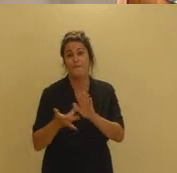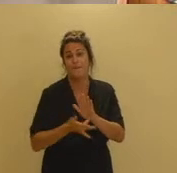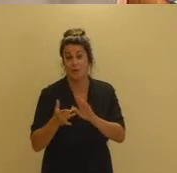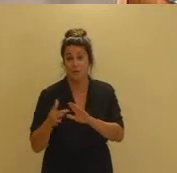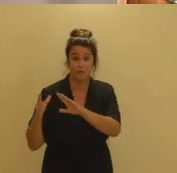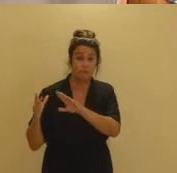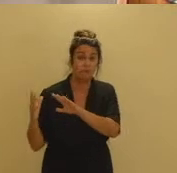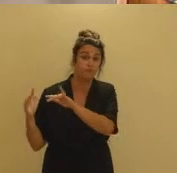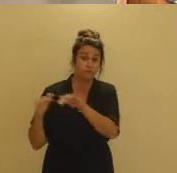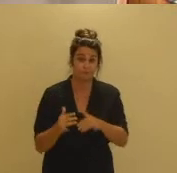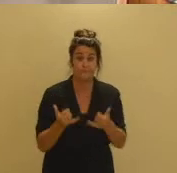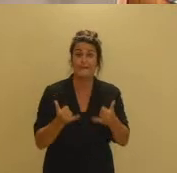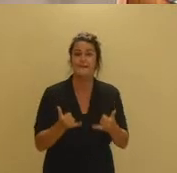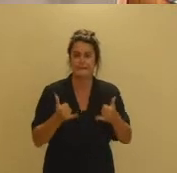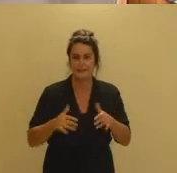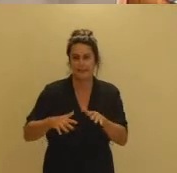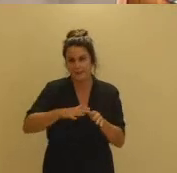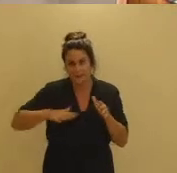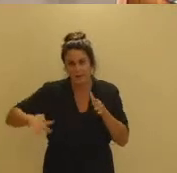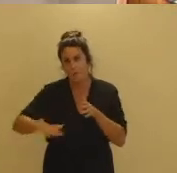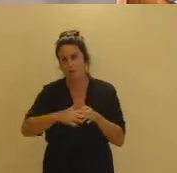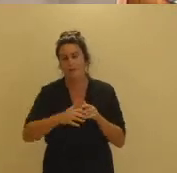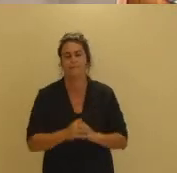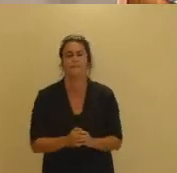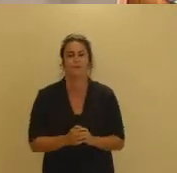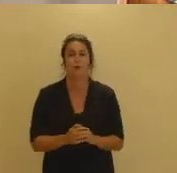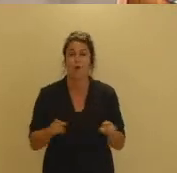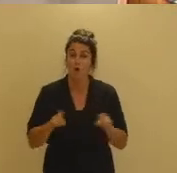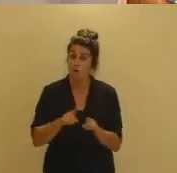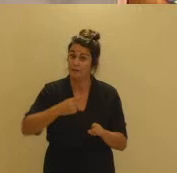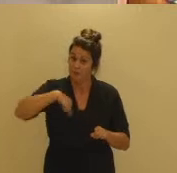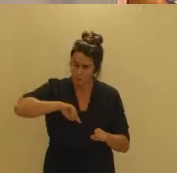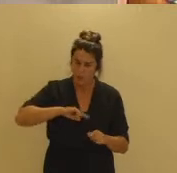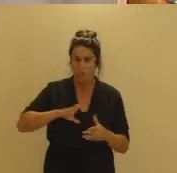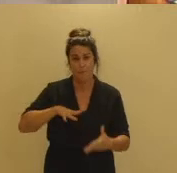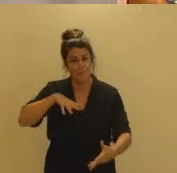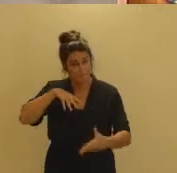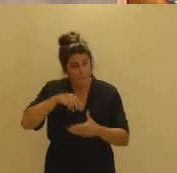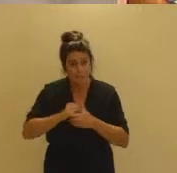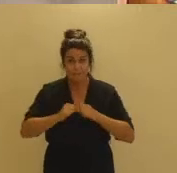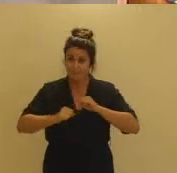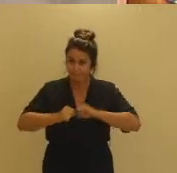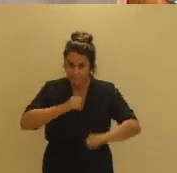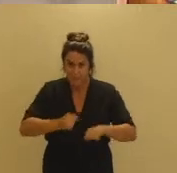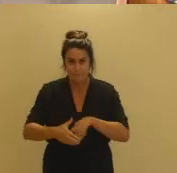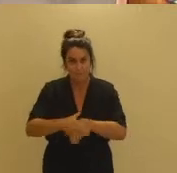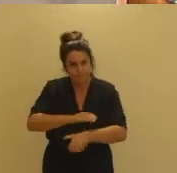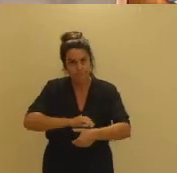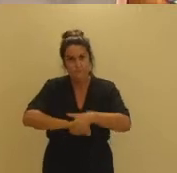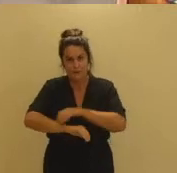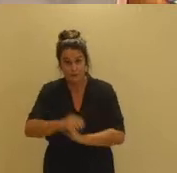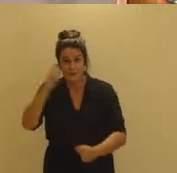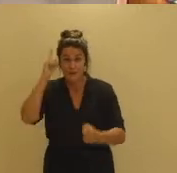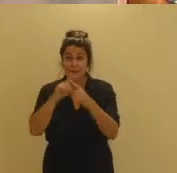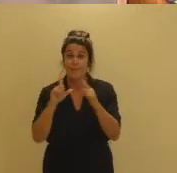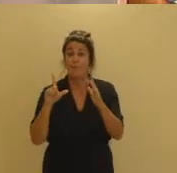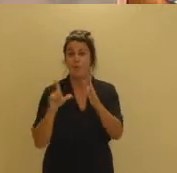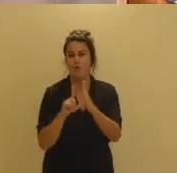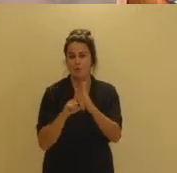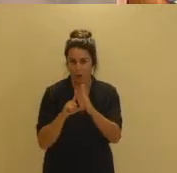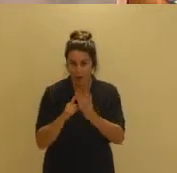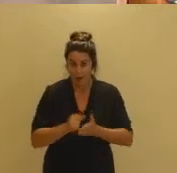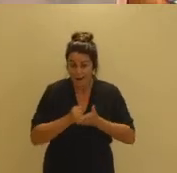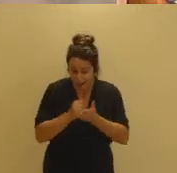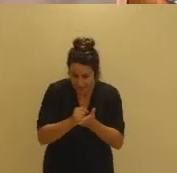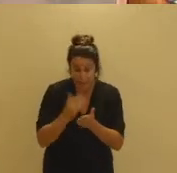son territoire. Elle confirme également sa participation active à l'accompagnement légal des migrants relevant du statut de